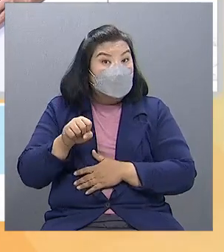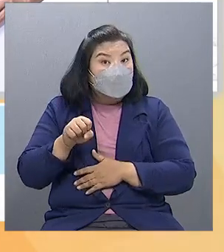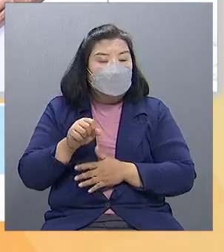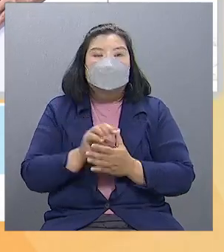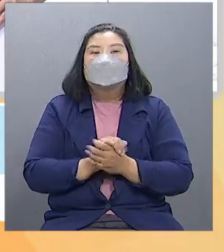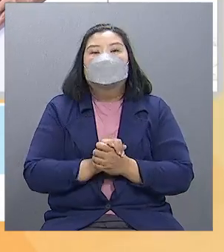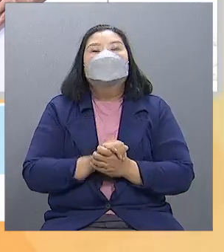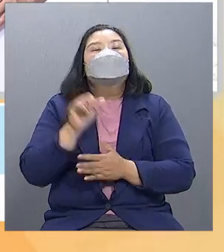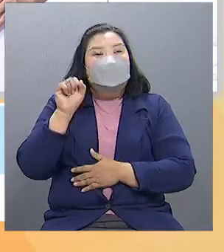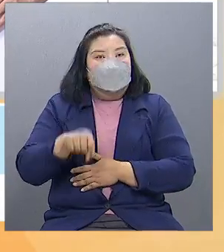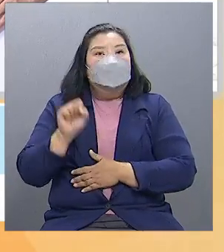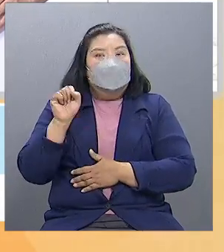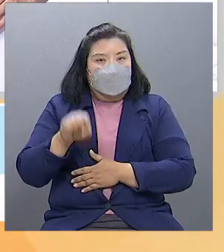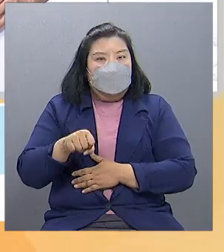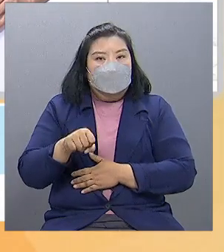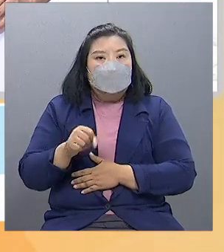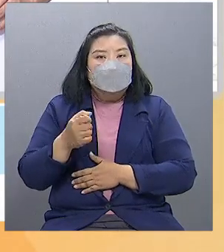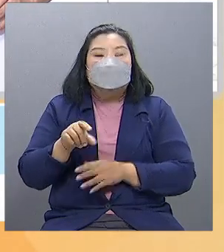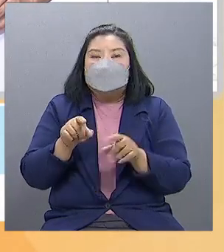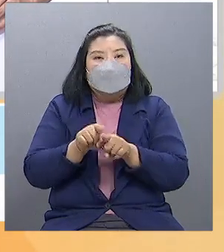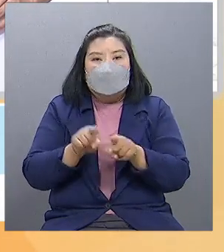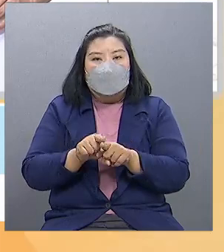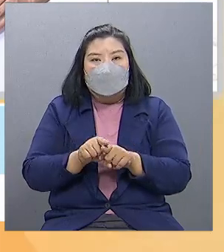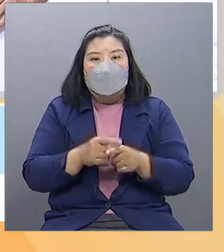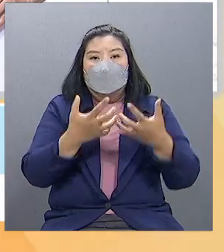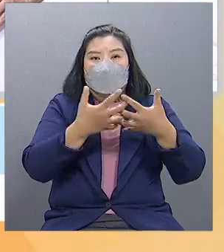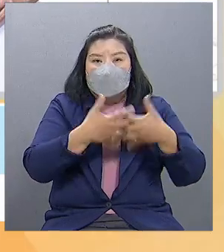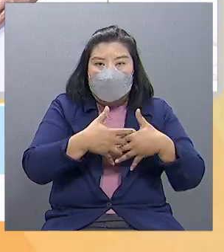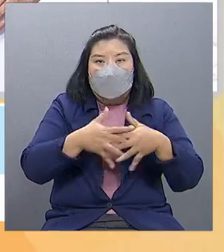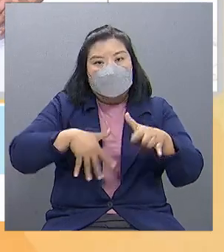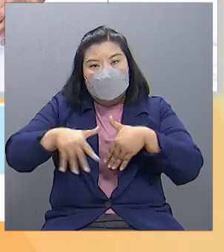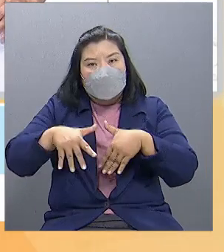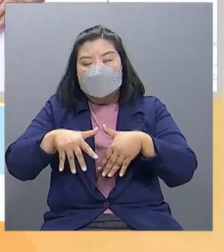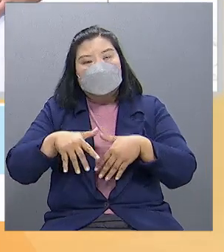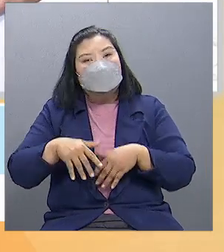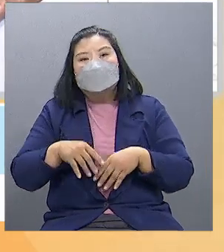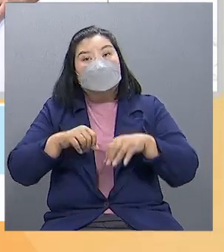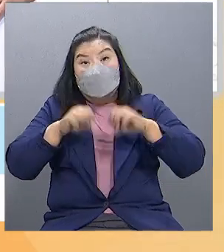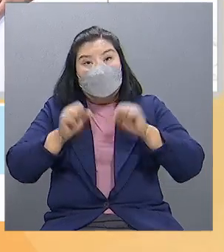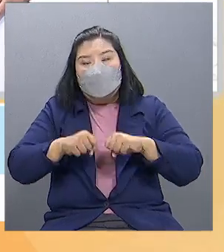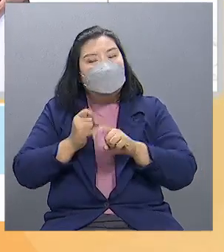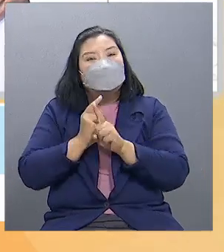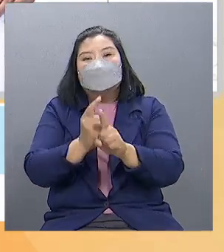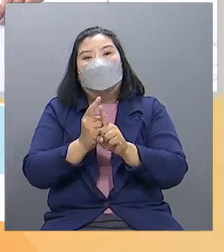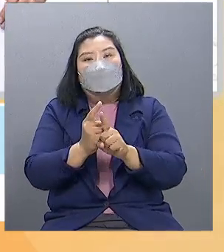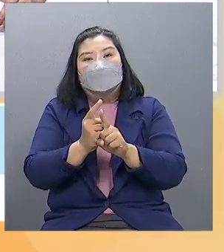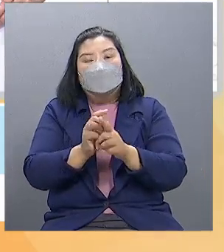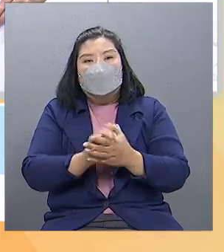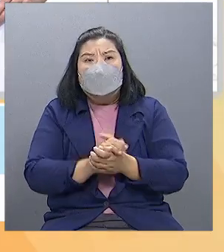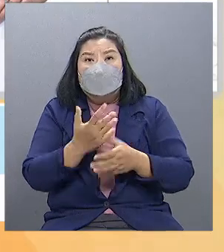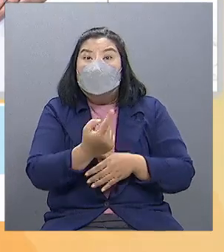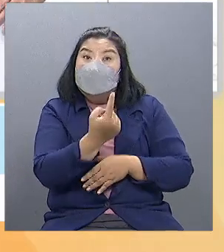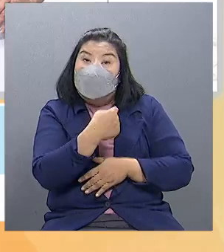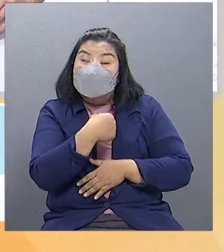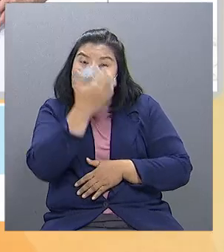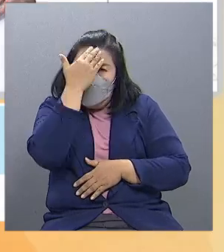ผมเป็นไปตามขอตกลงระหวางผู้ประกบการกัชาวบ้านครัผมค่ะ แล้วที่โงงานเขาหมอกวาขอเวลาเขาวะถูดิบ